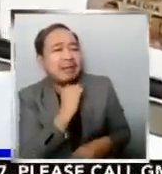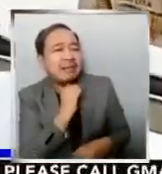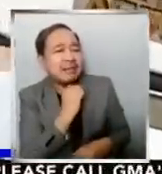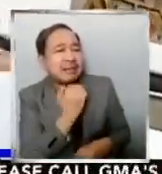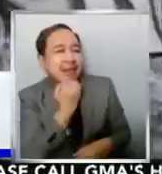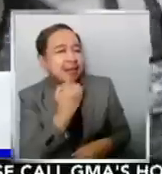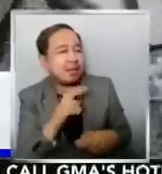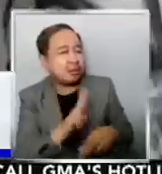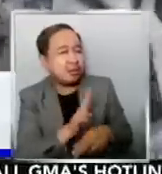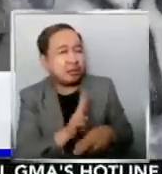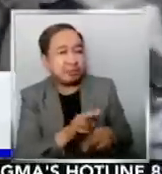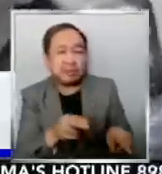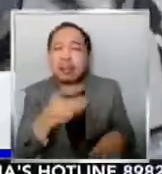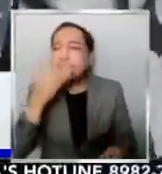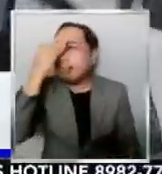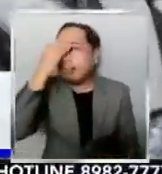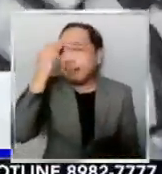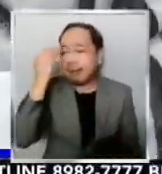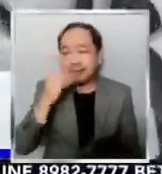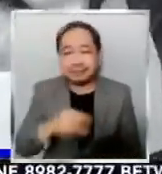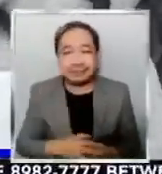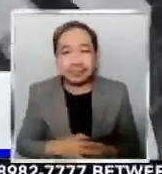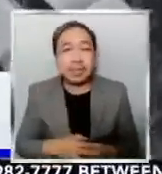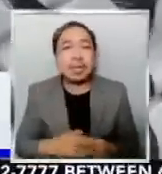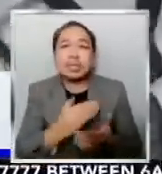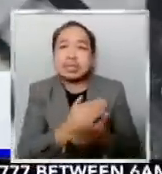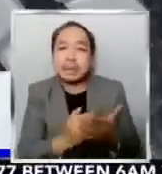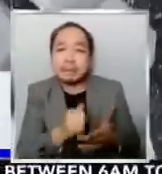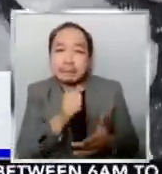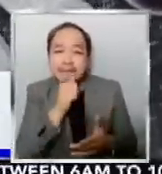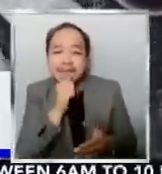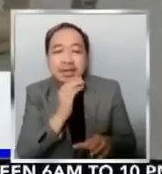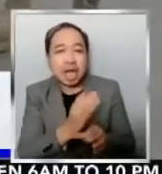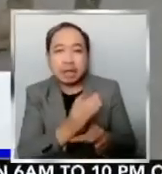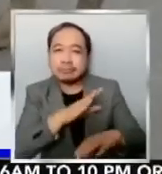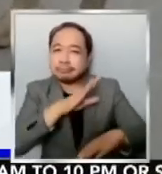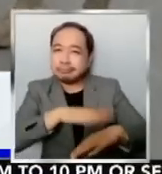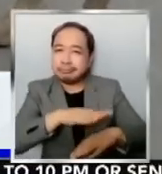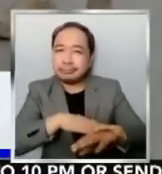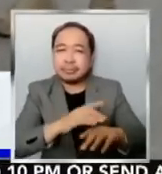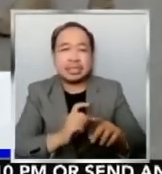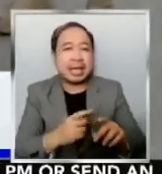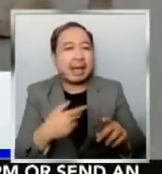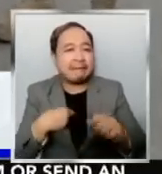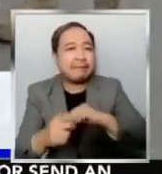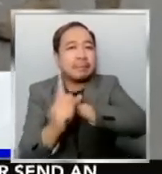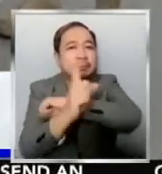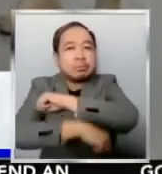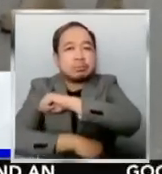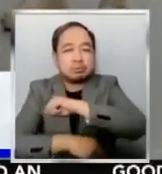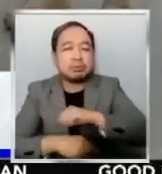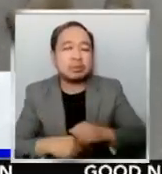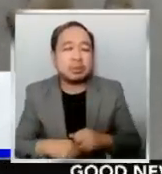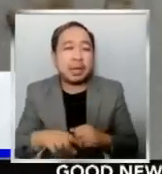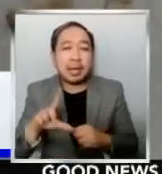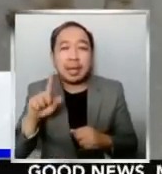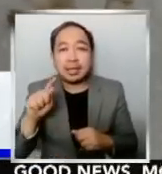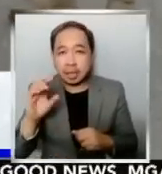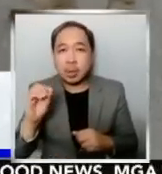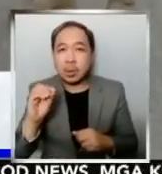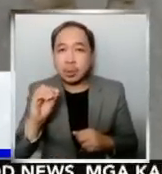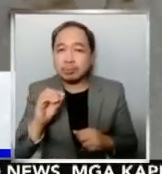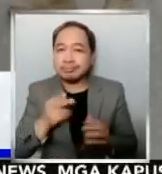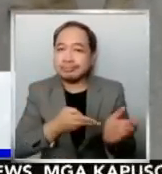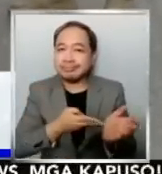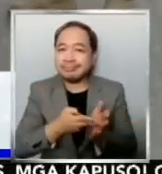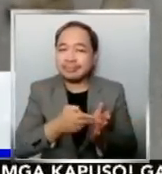ko lang sir. Ilang driver ng private cars ang nasita at natikitan din. Aminado ang LTO na malaking hamon ang